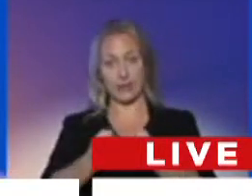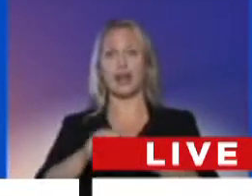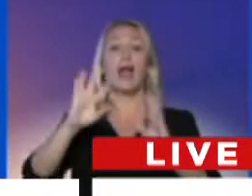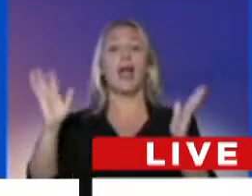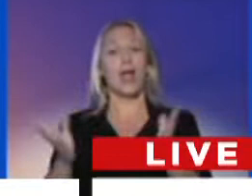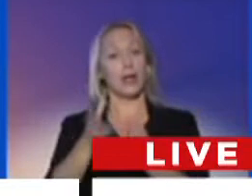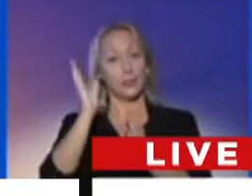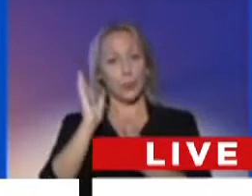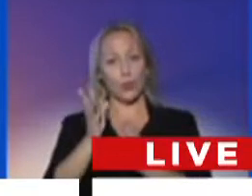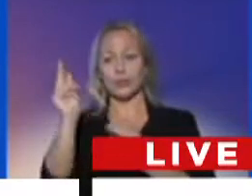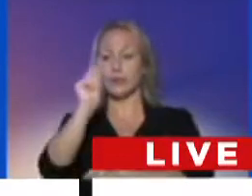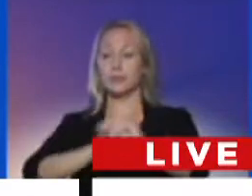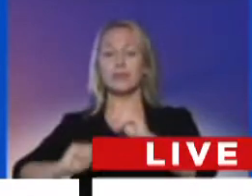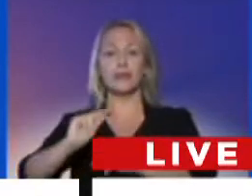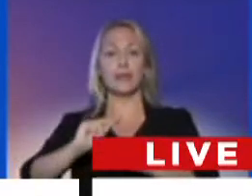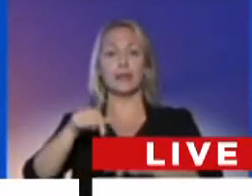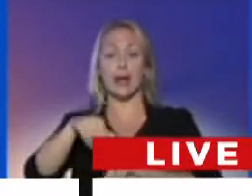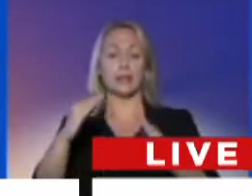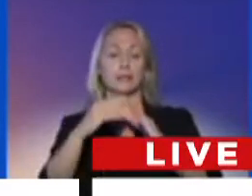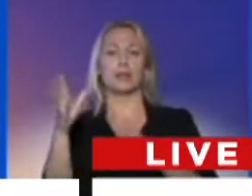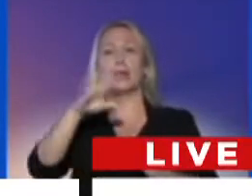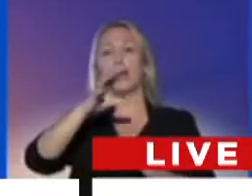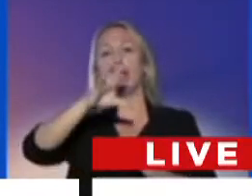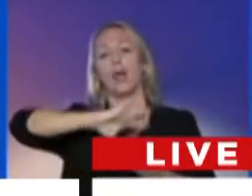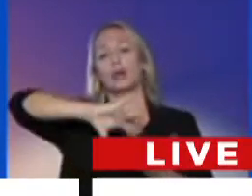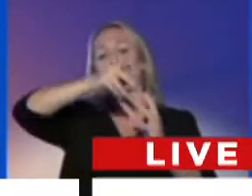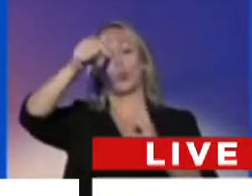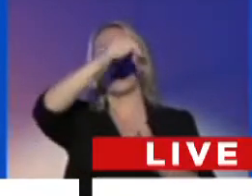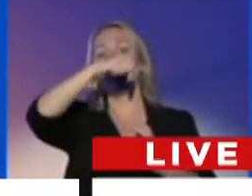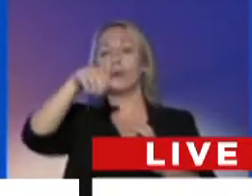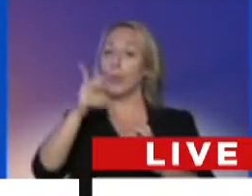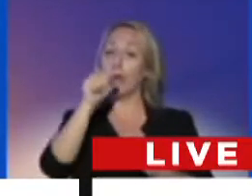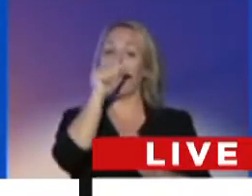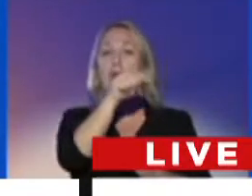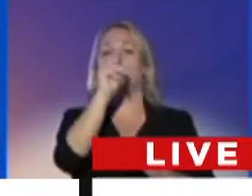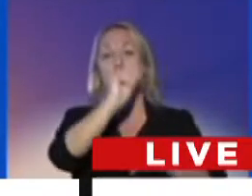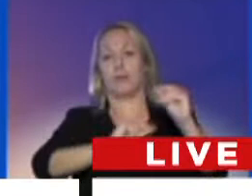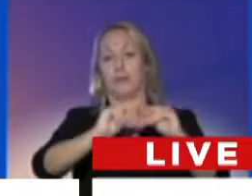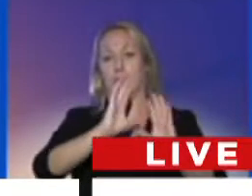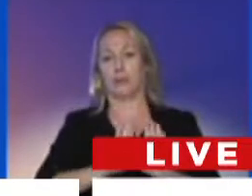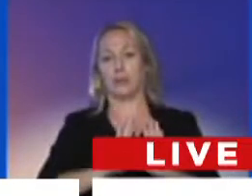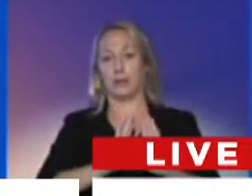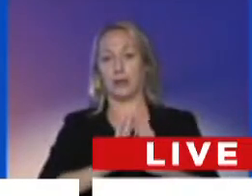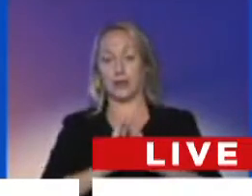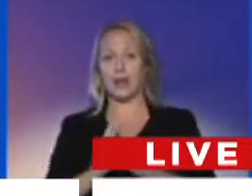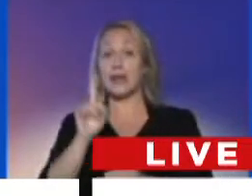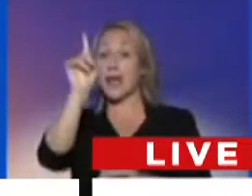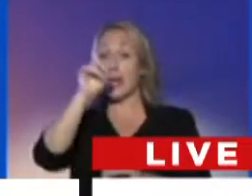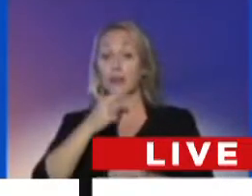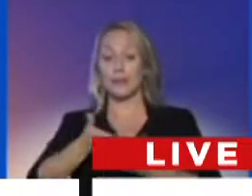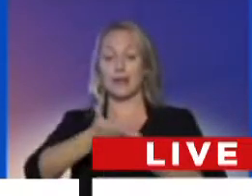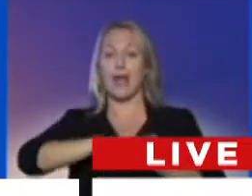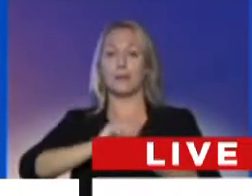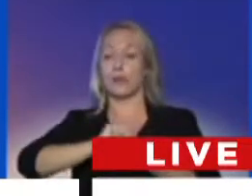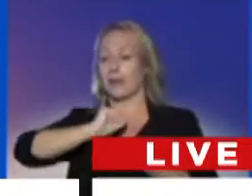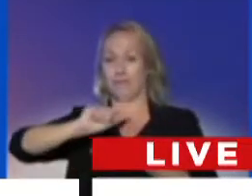να ψηφίζει από το μόνιμο τόπο διαμονής του. Εξετάζουμε και το ενδεχόμενο της επιστολικής ψήφου,